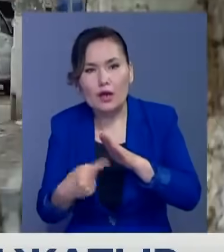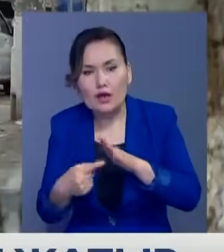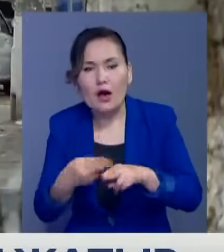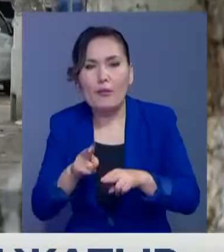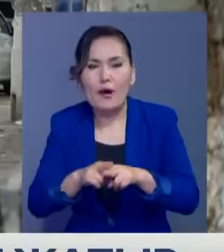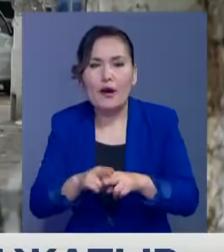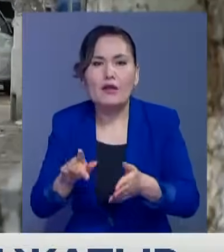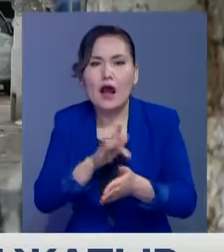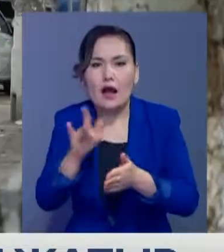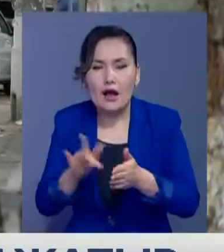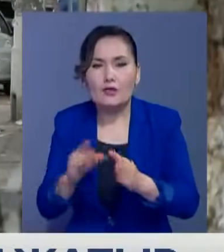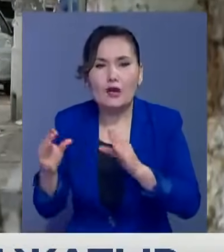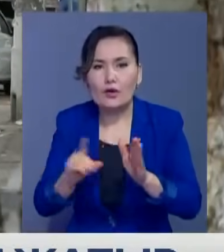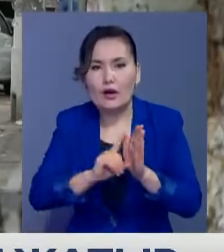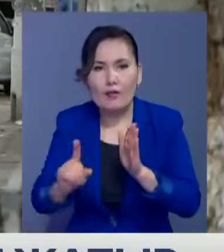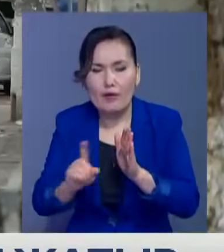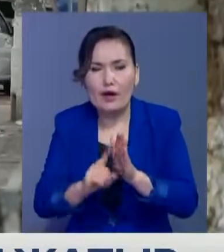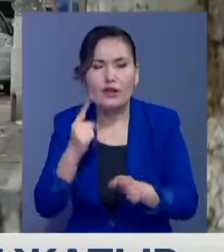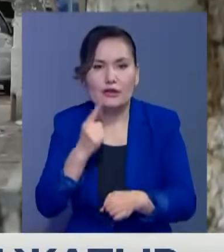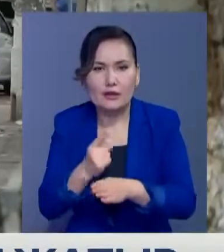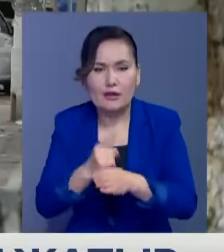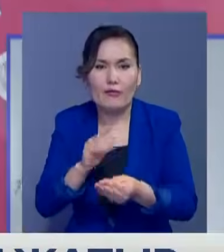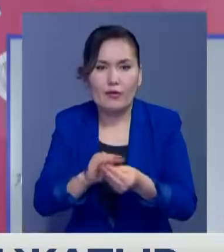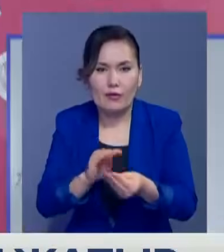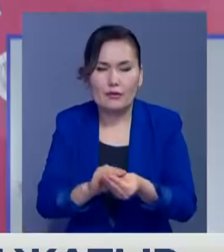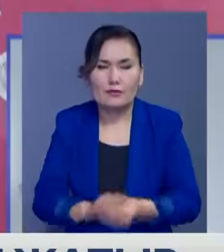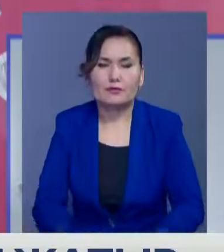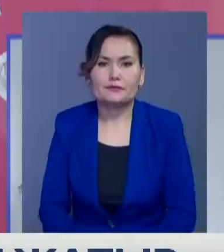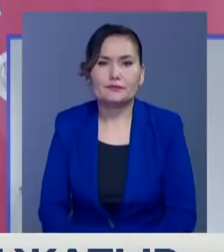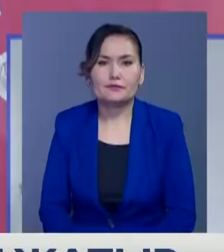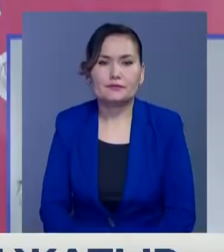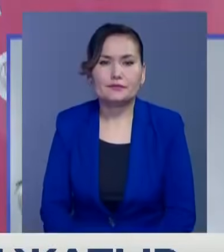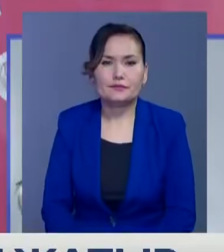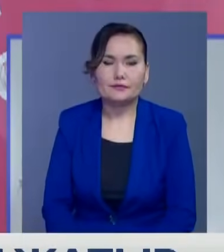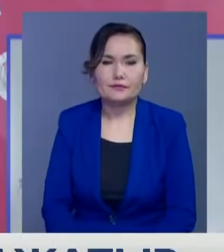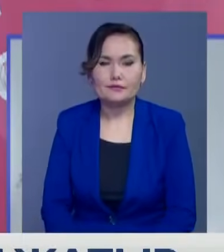ішінде қатынауына әлі де тыйым салынып отырғанын айтып кету керек.